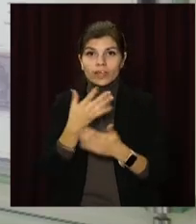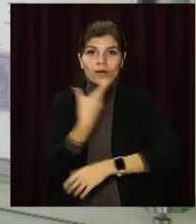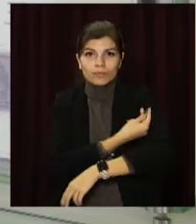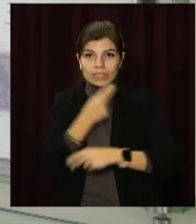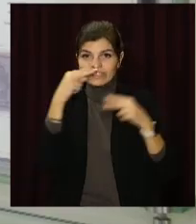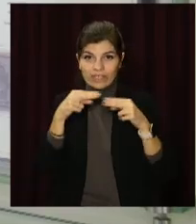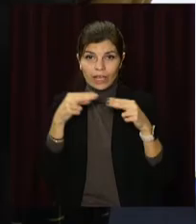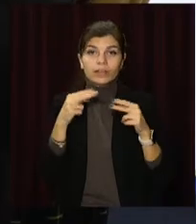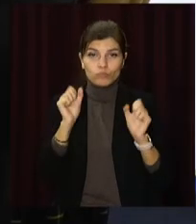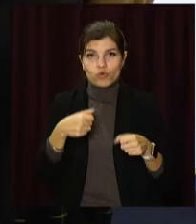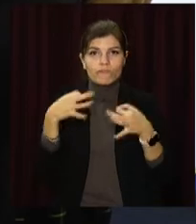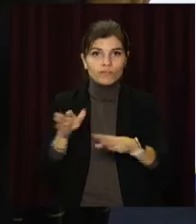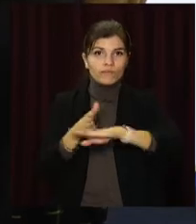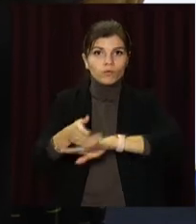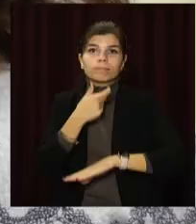ковід-сертифікату.